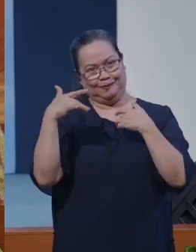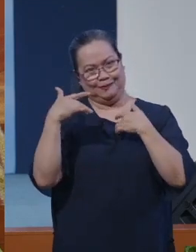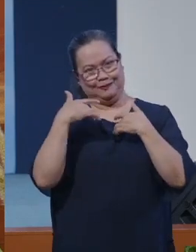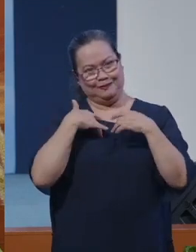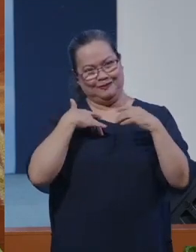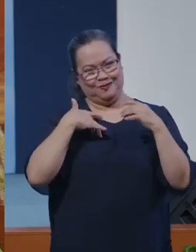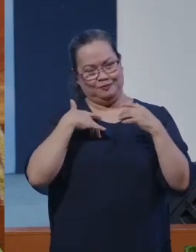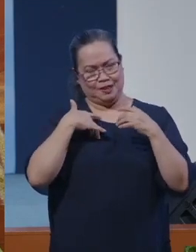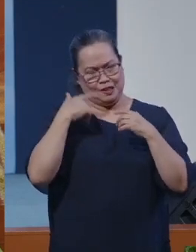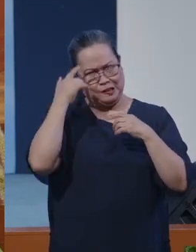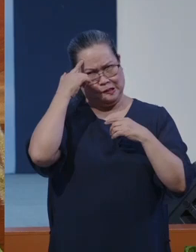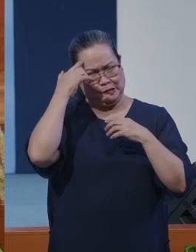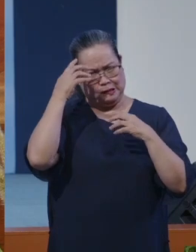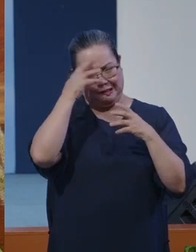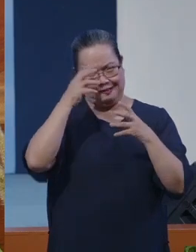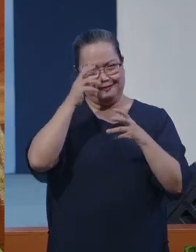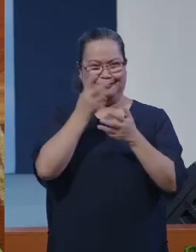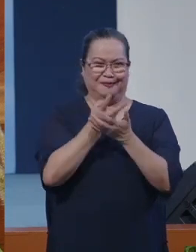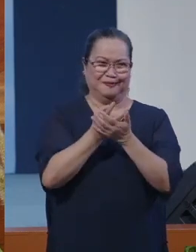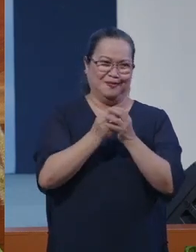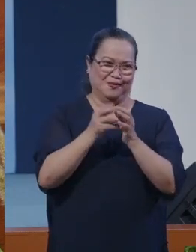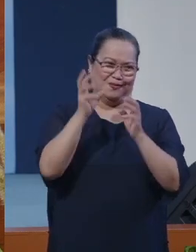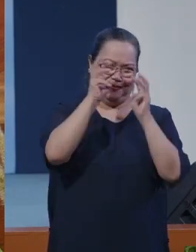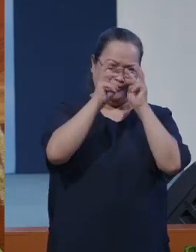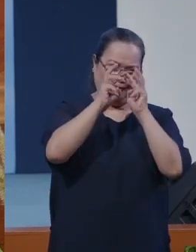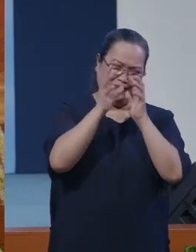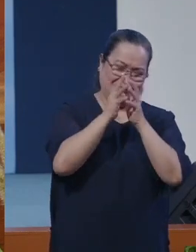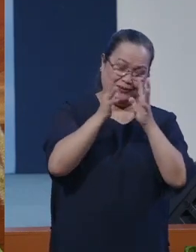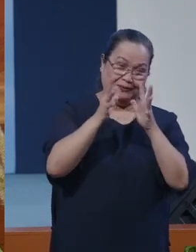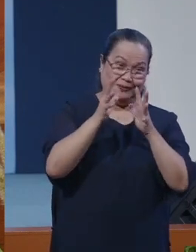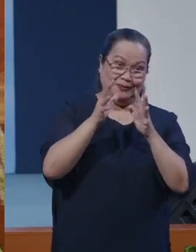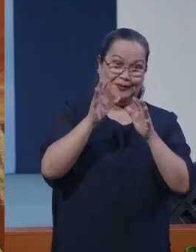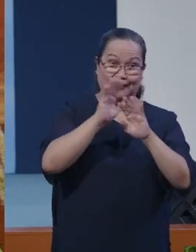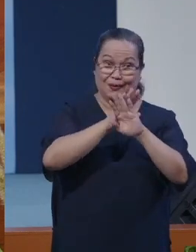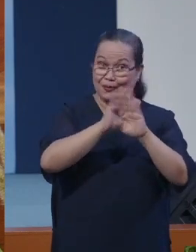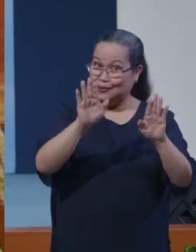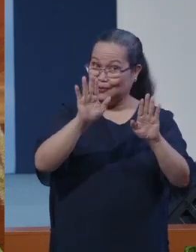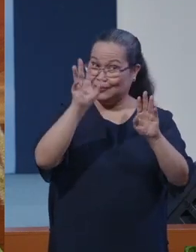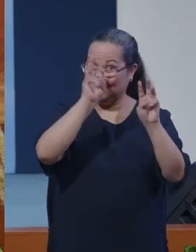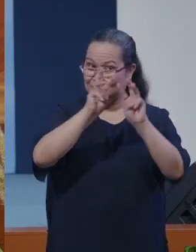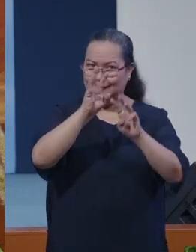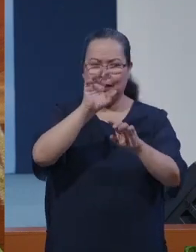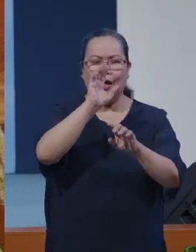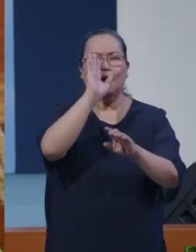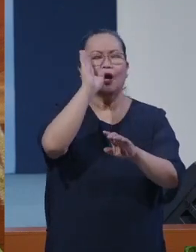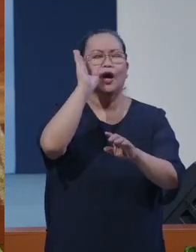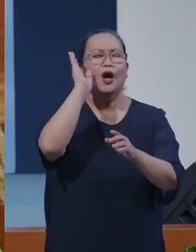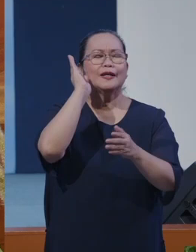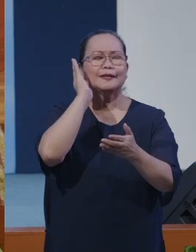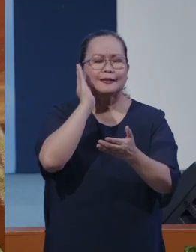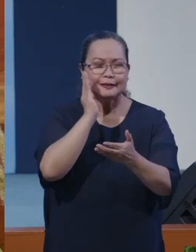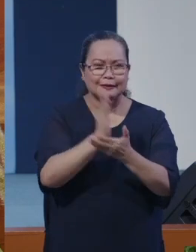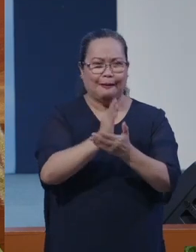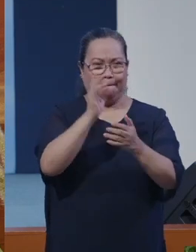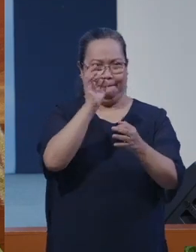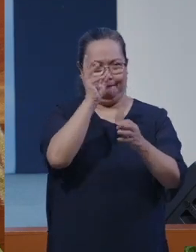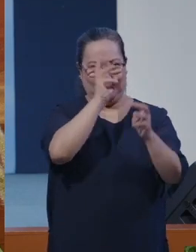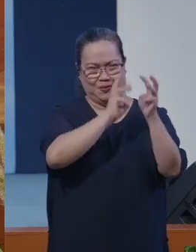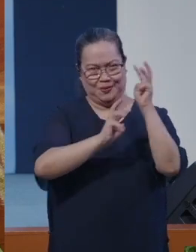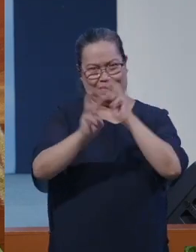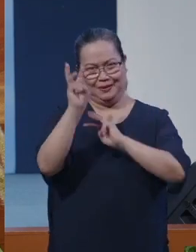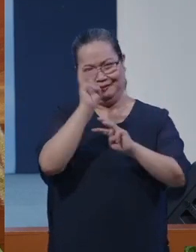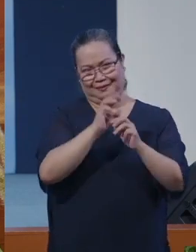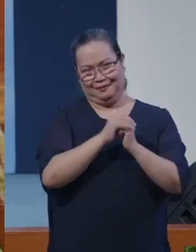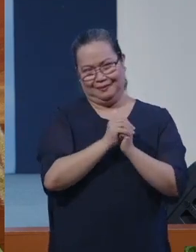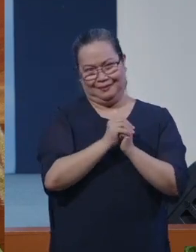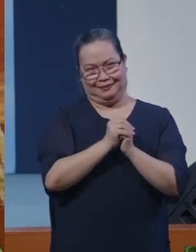pangalawa, don't worry. Yung pangatlo, don't start worrying.